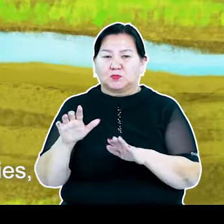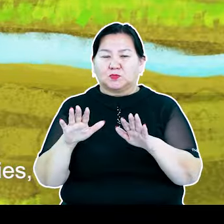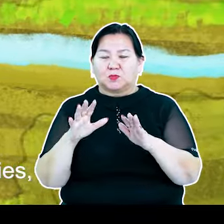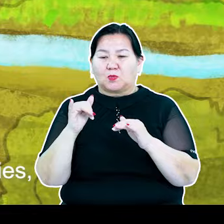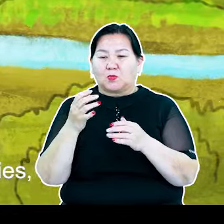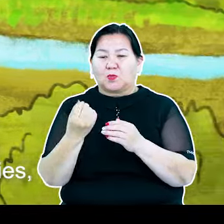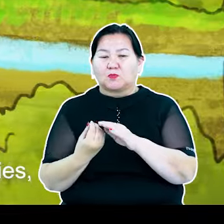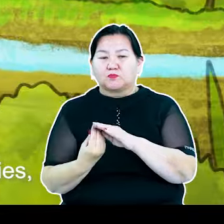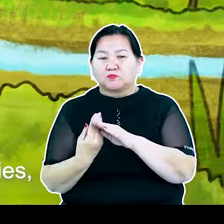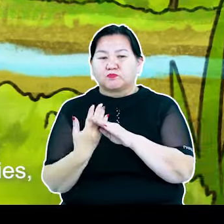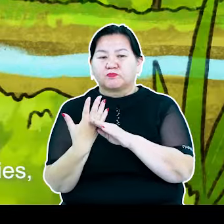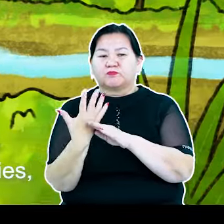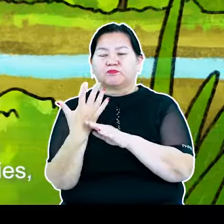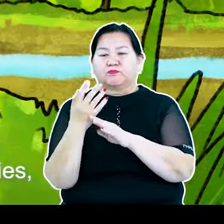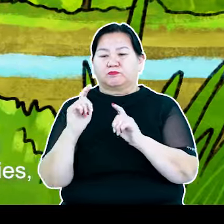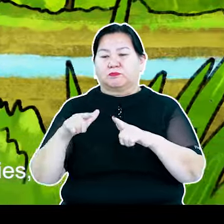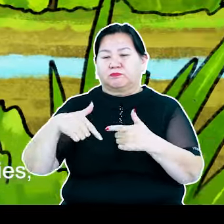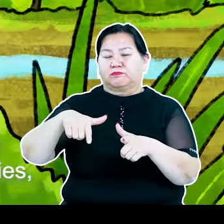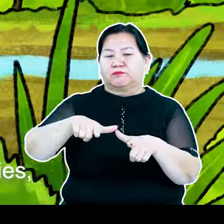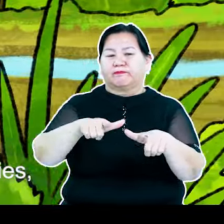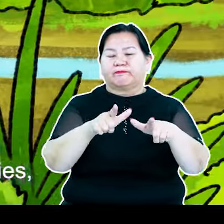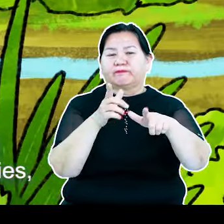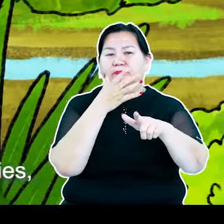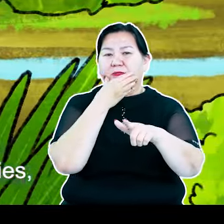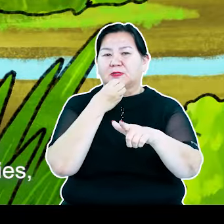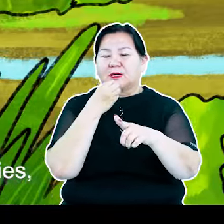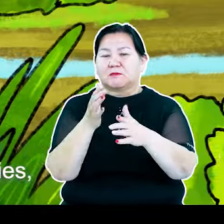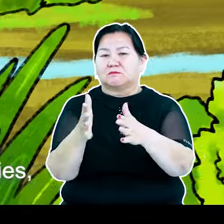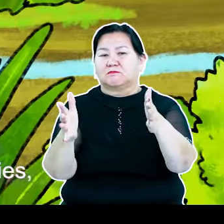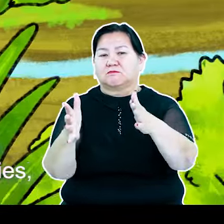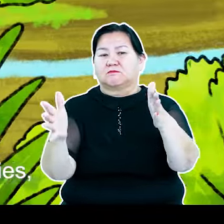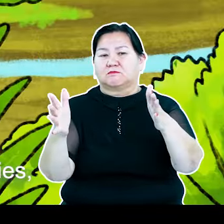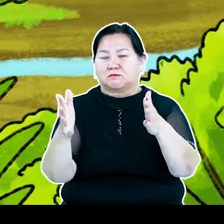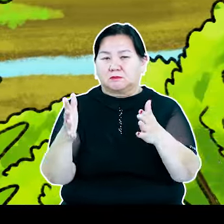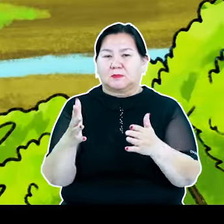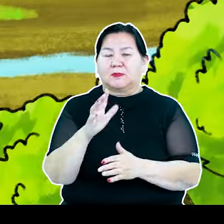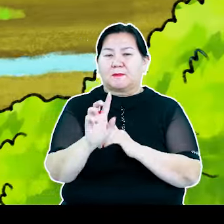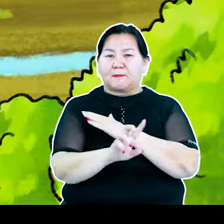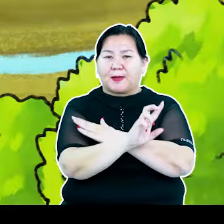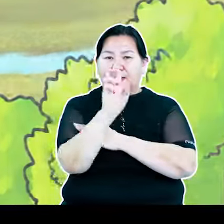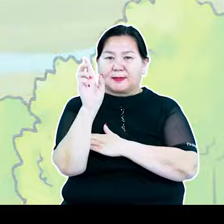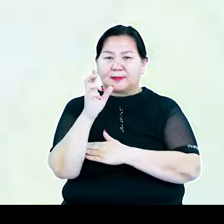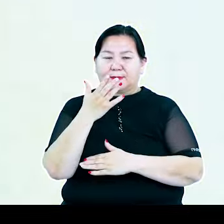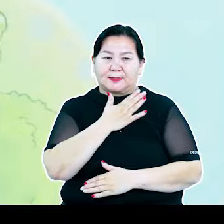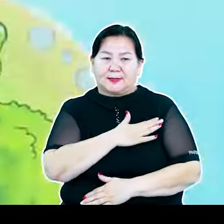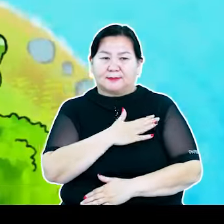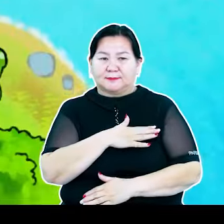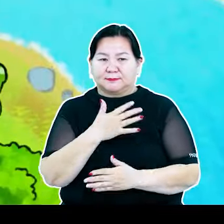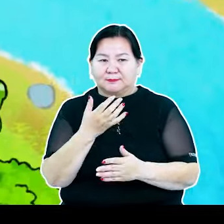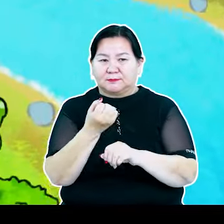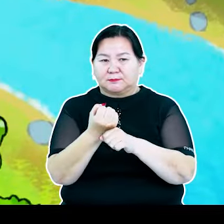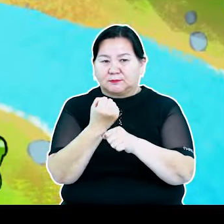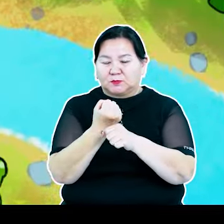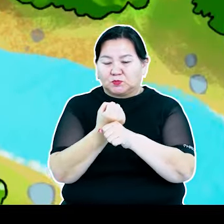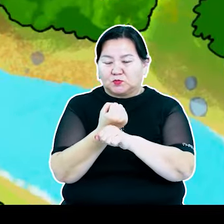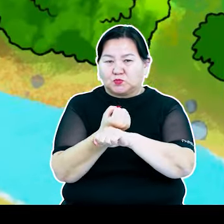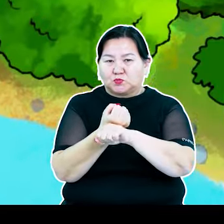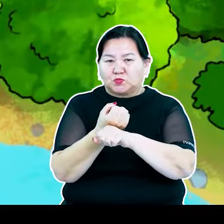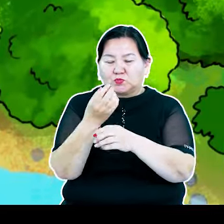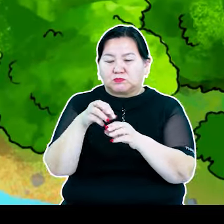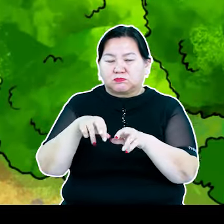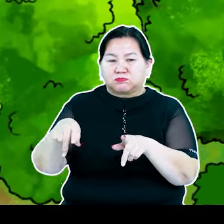шугуйн унган модлог ургамлаар нүхэн сэргээж ургамлжуулах бөгөөд тухайн хэсэгт хайрга чулуун